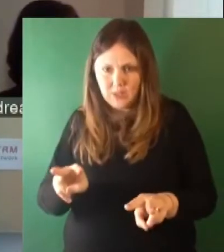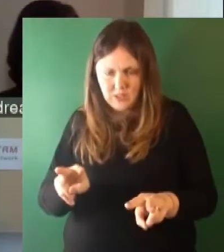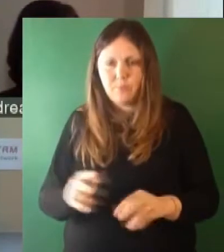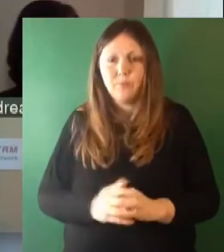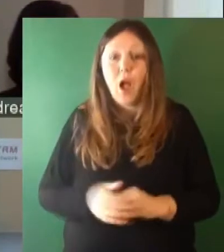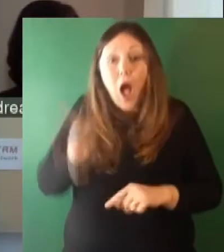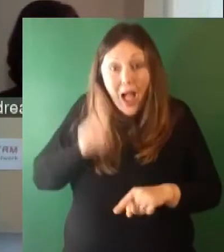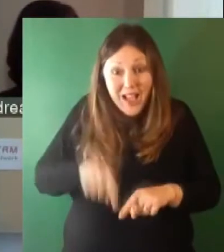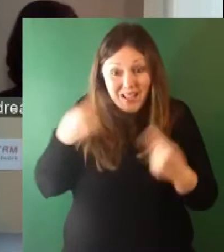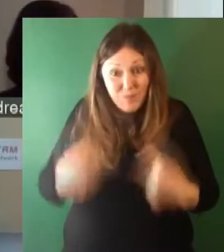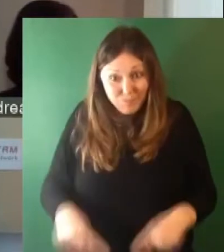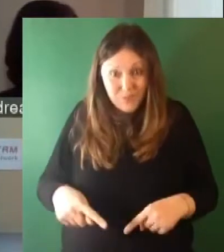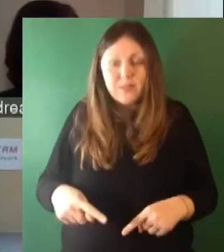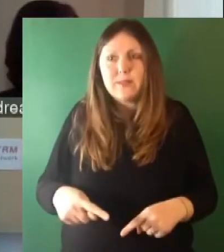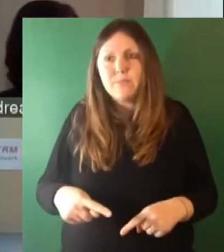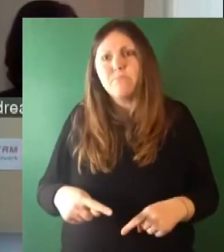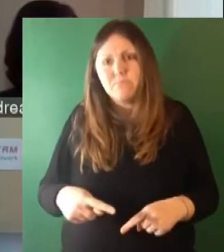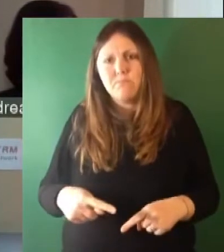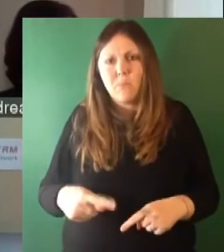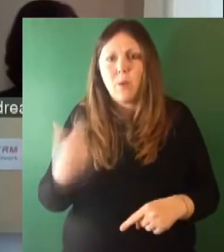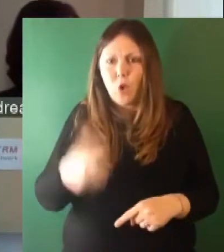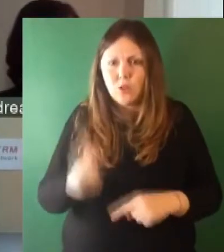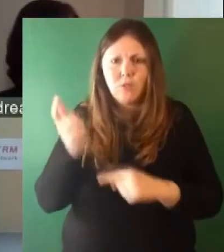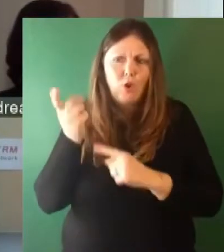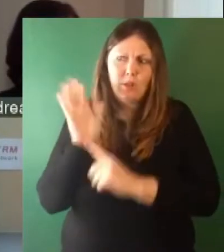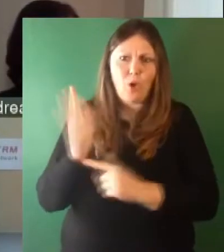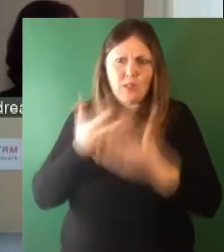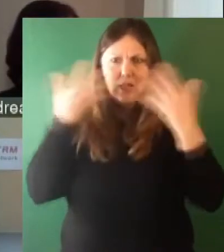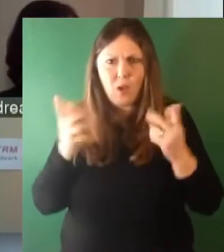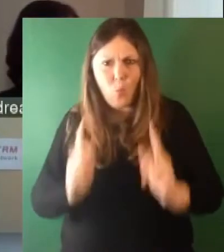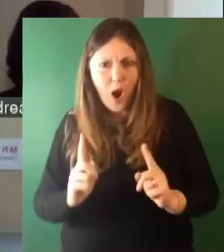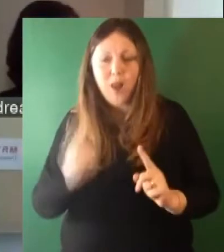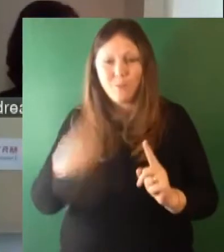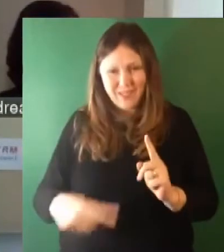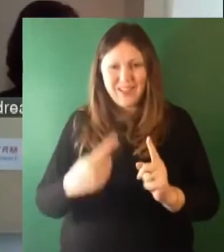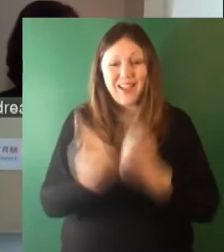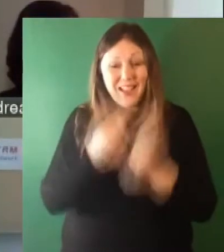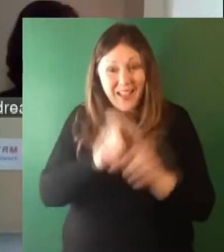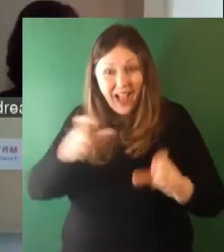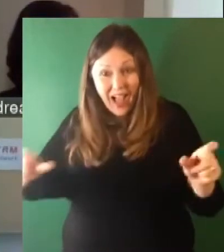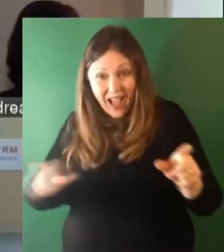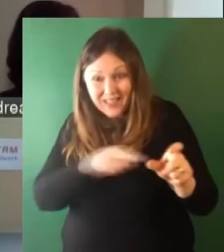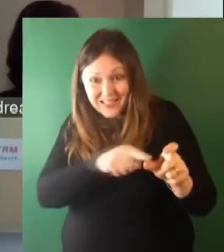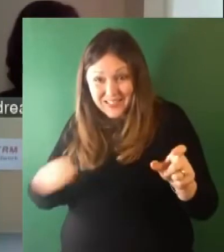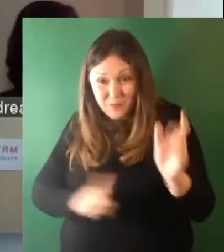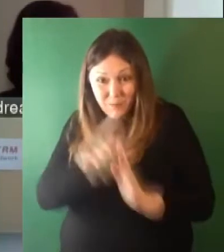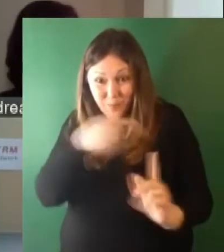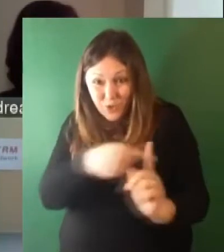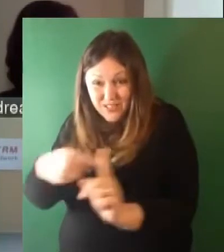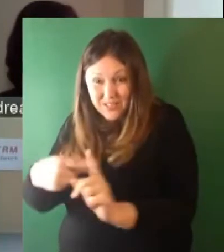diciamo, questa nostra confidenza il fatto che il 18% di questi casi segnalati sono asintomatici.